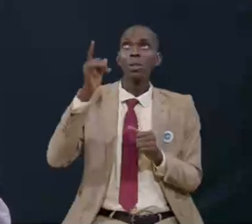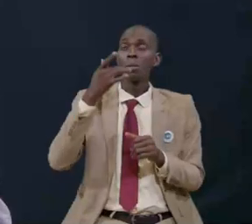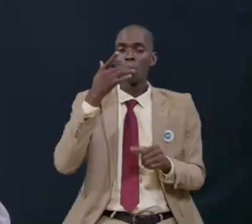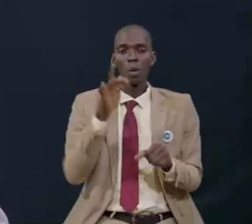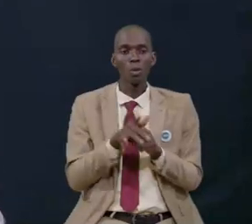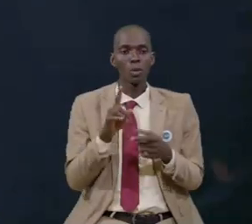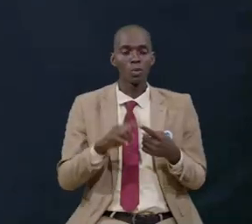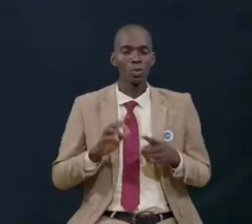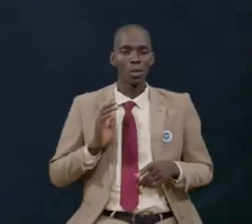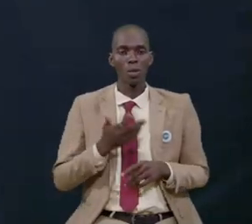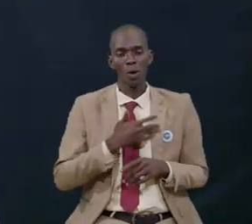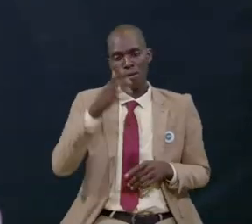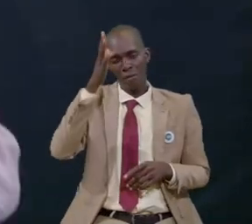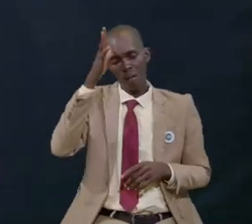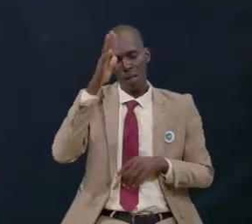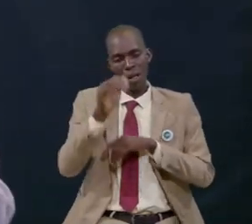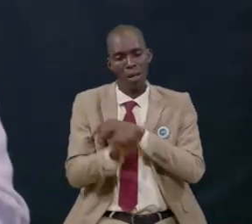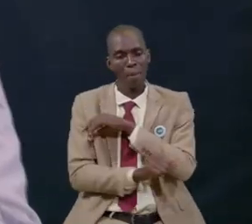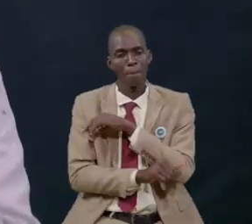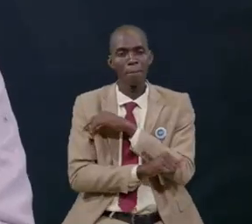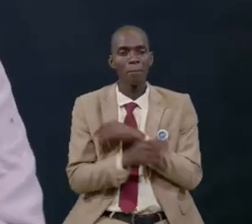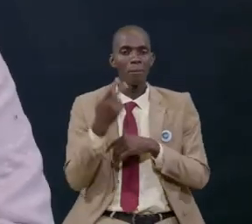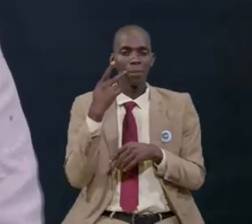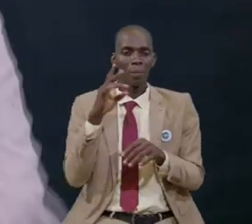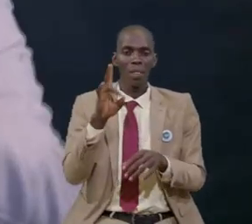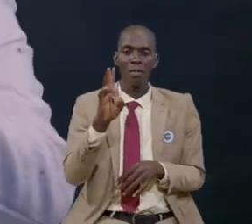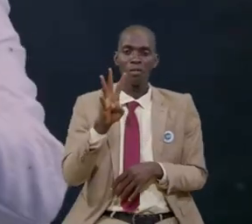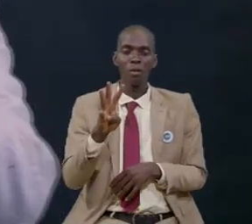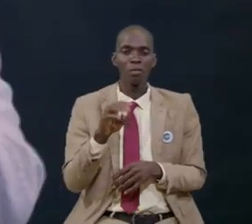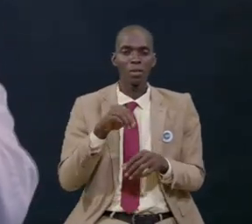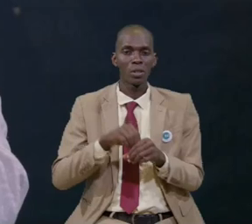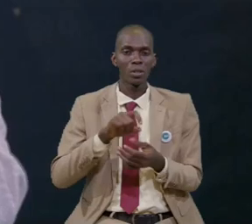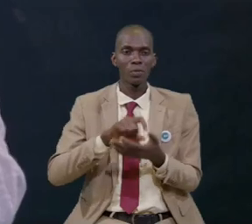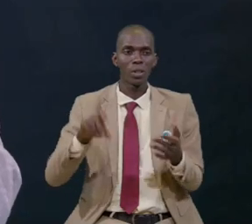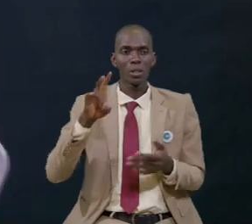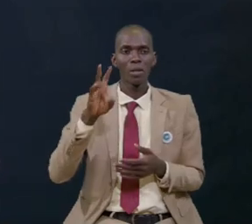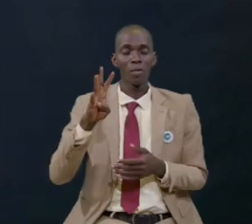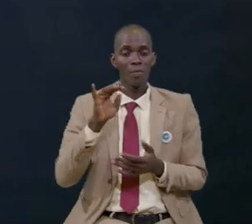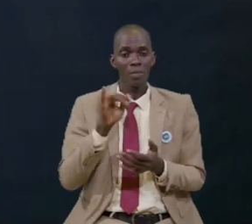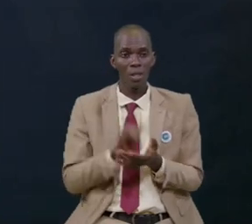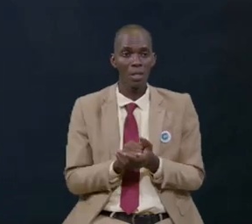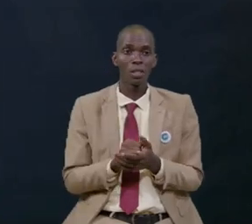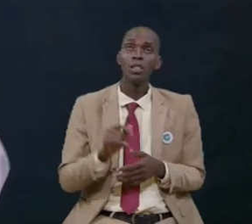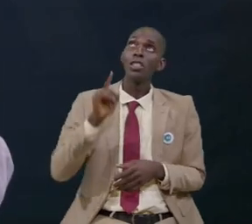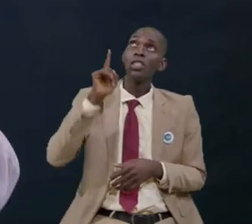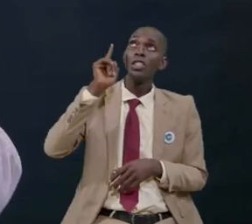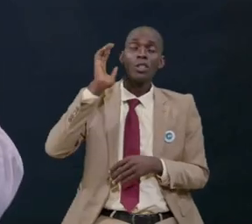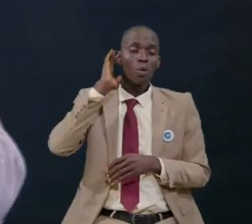avait juré à Abraham notre père. 74 dit, de nous permettre,